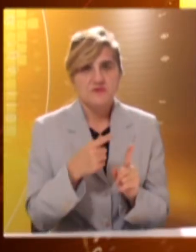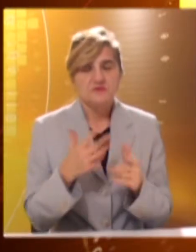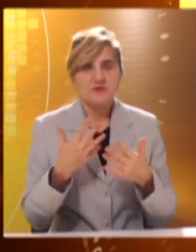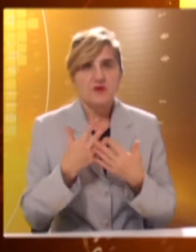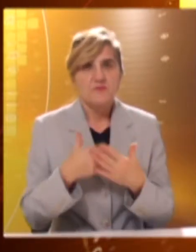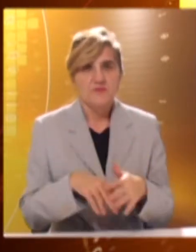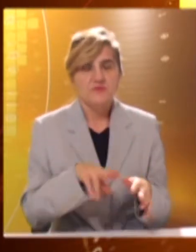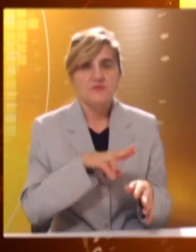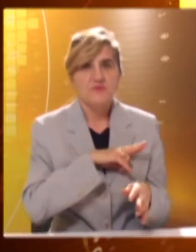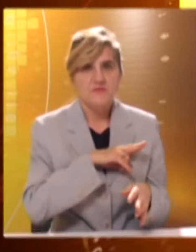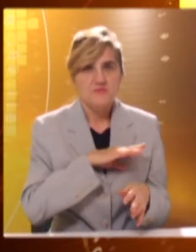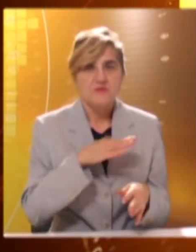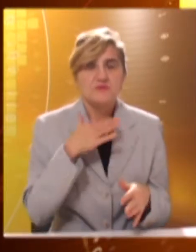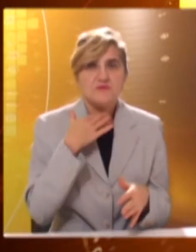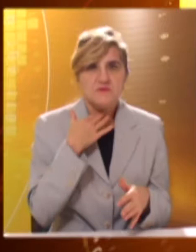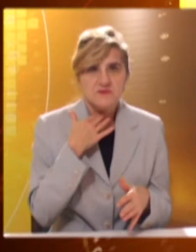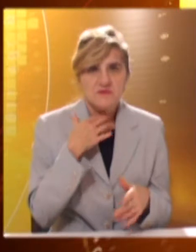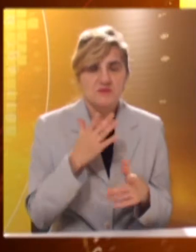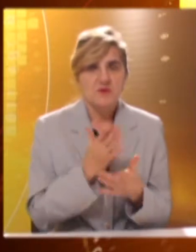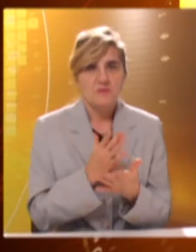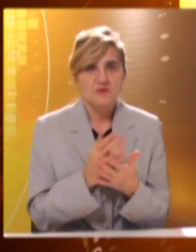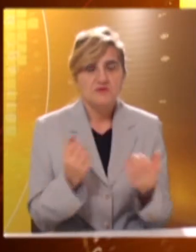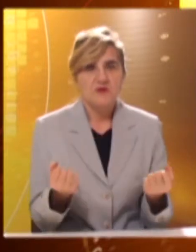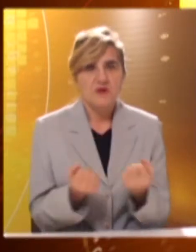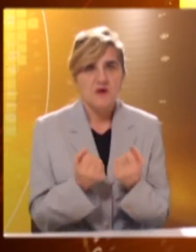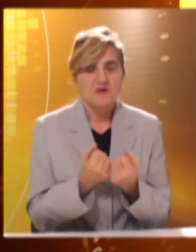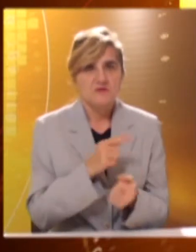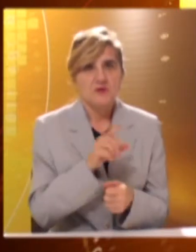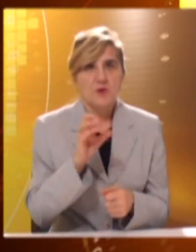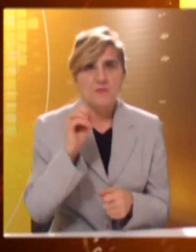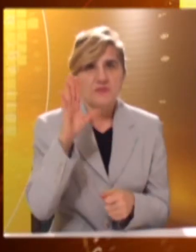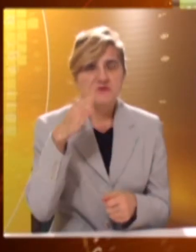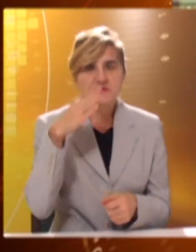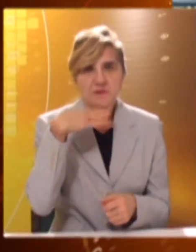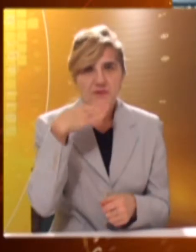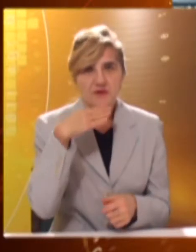ovo preduzeće raspolaže. Zimska služba bit će aktivna sve do 15. marta.